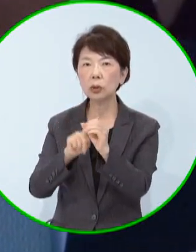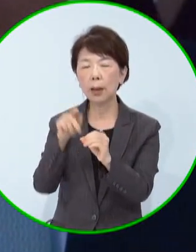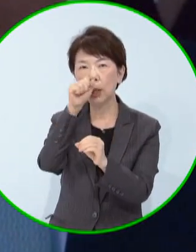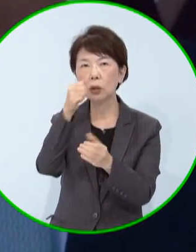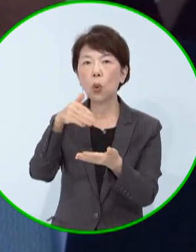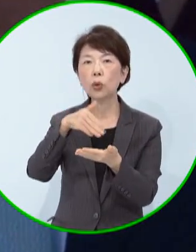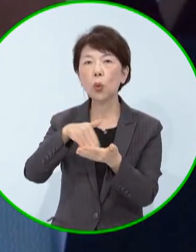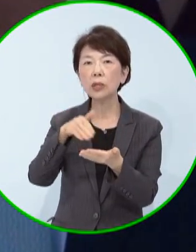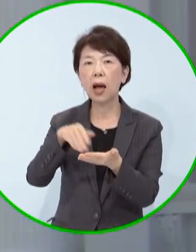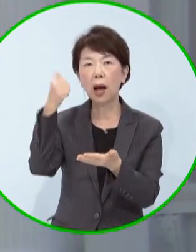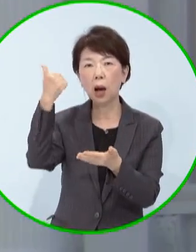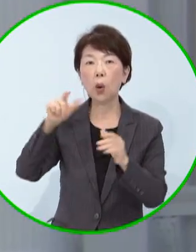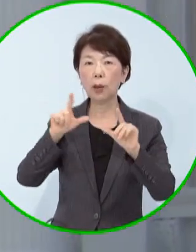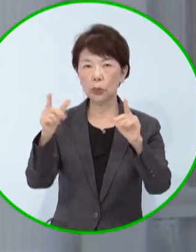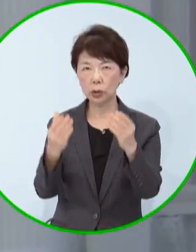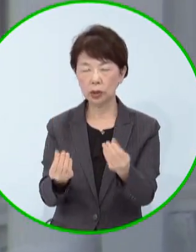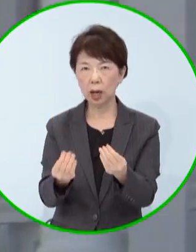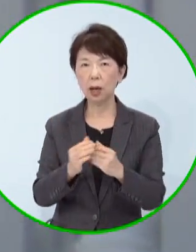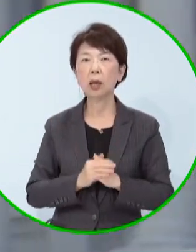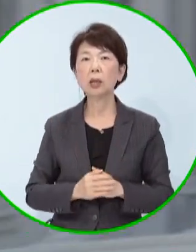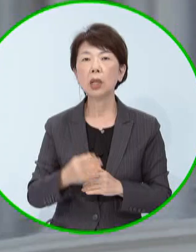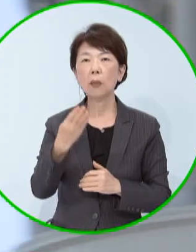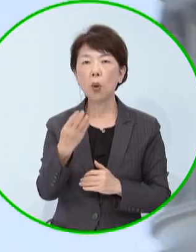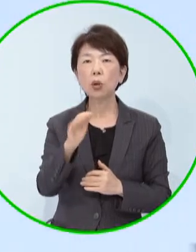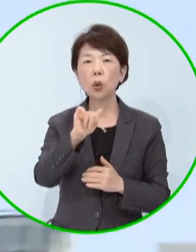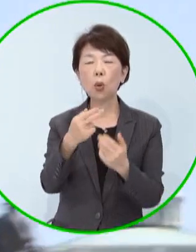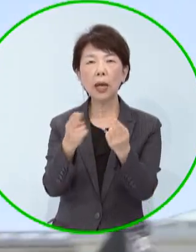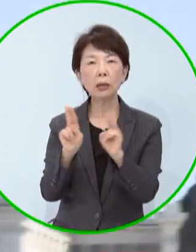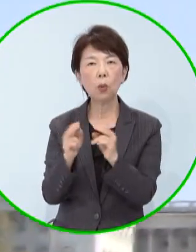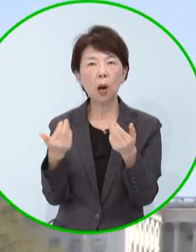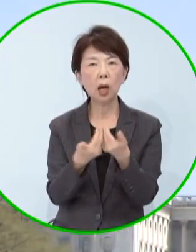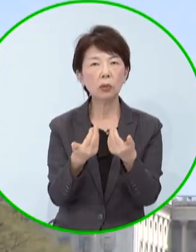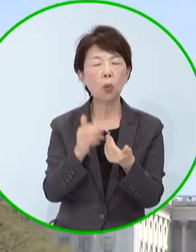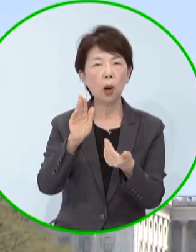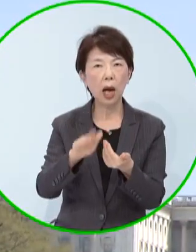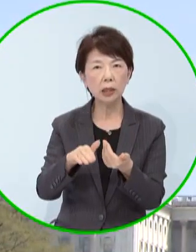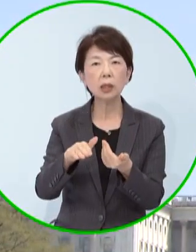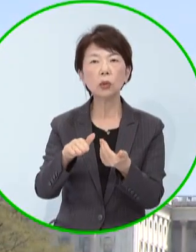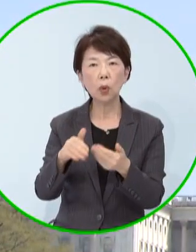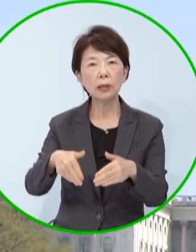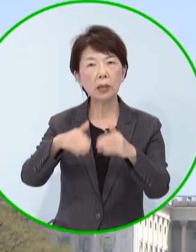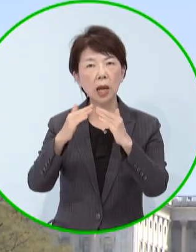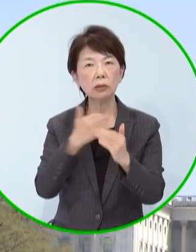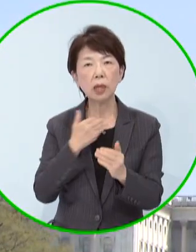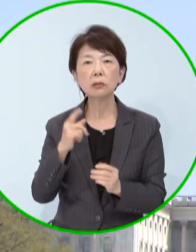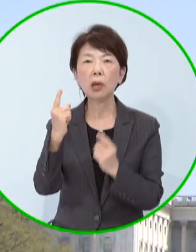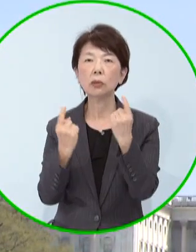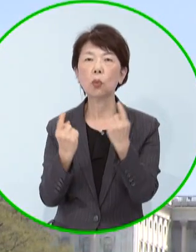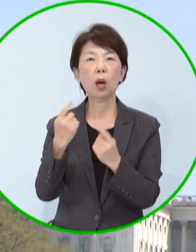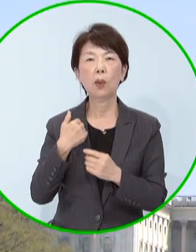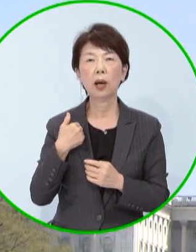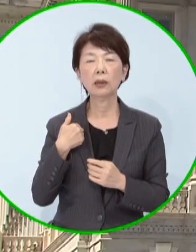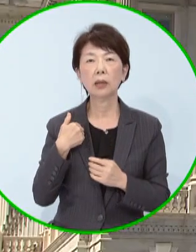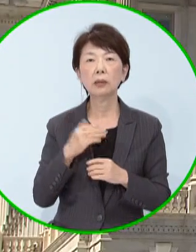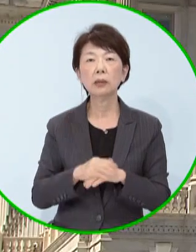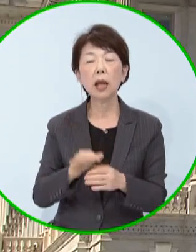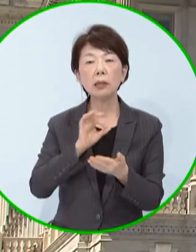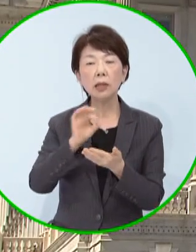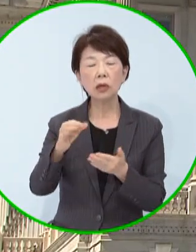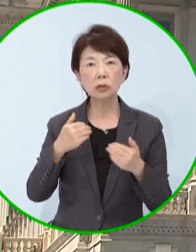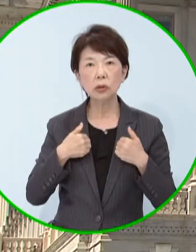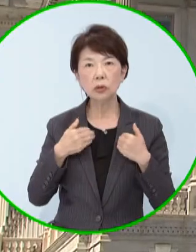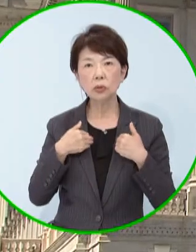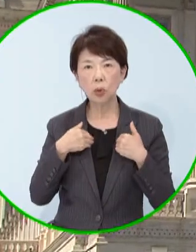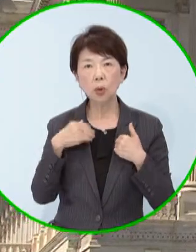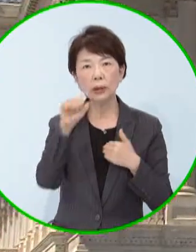ました。ただ、与野党から異論が出ていて、成立するかどうかは不透明です。歳出を賄うつなぎ